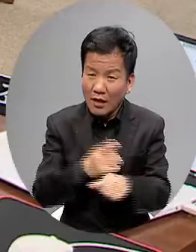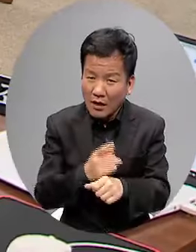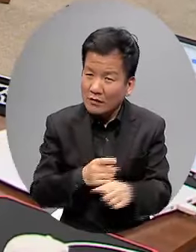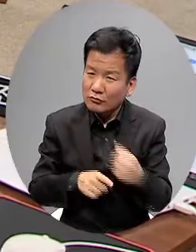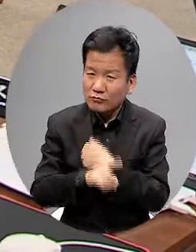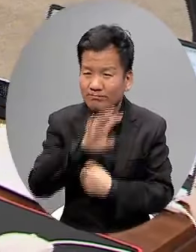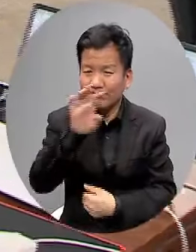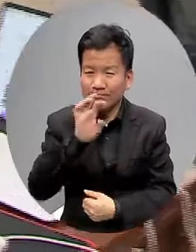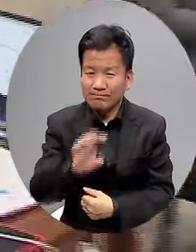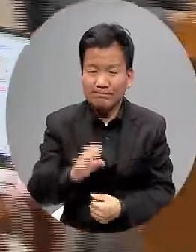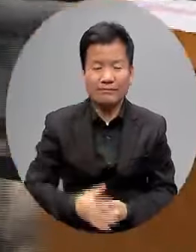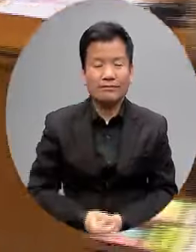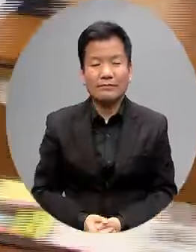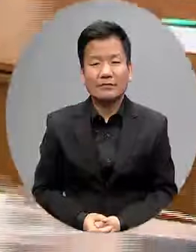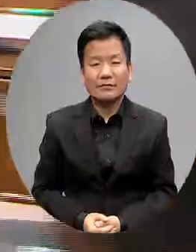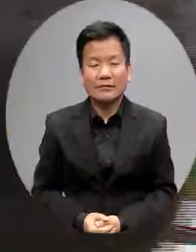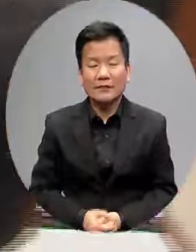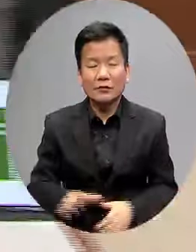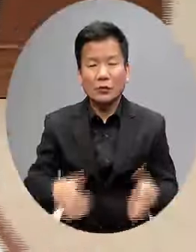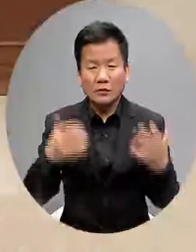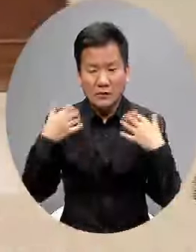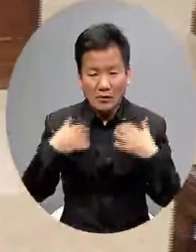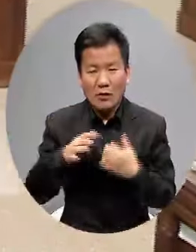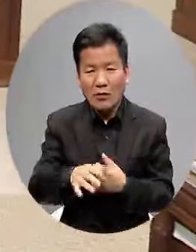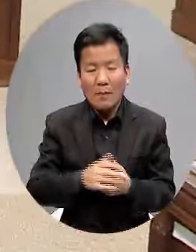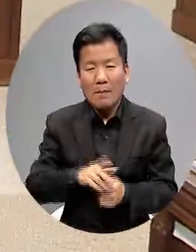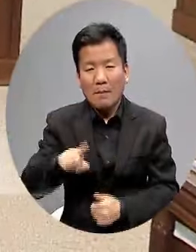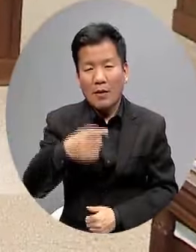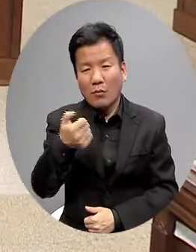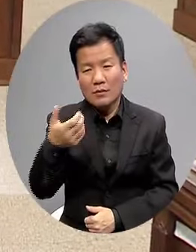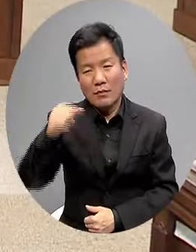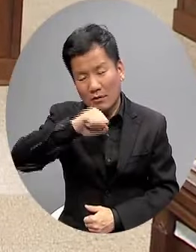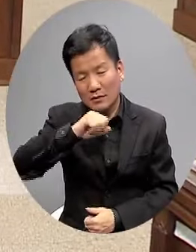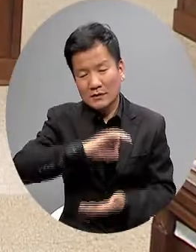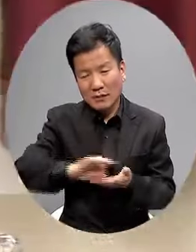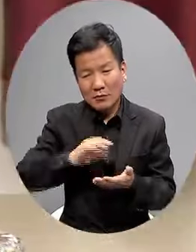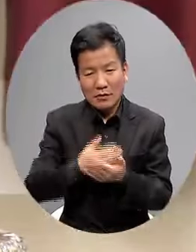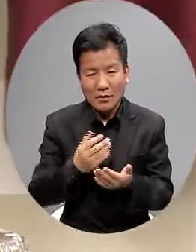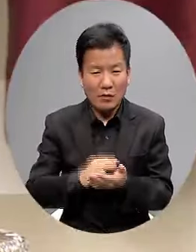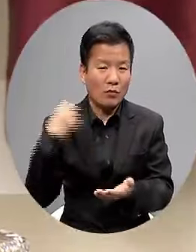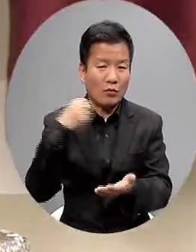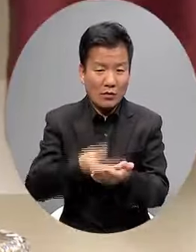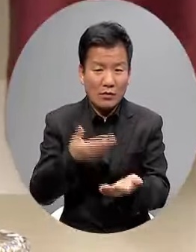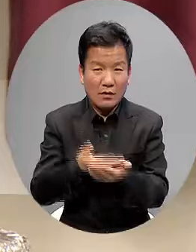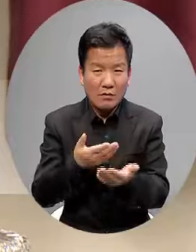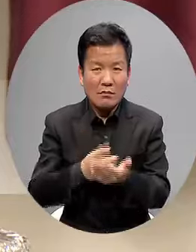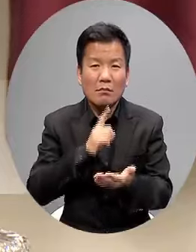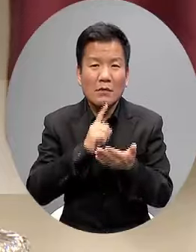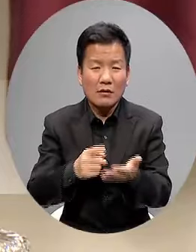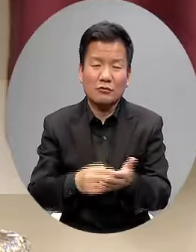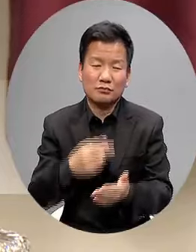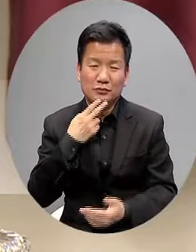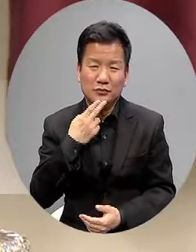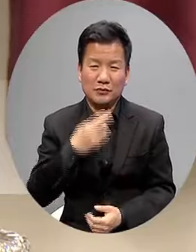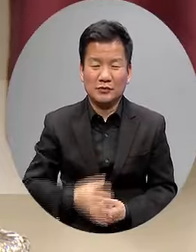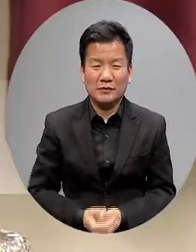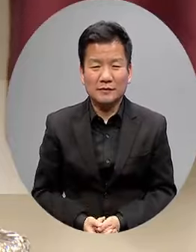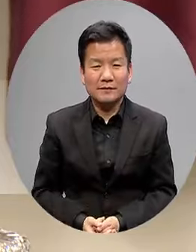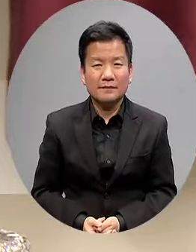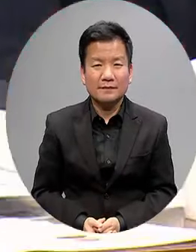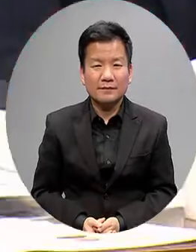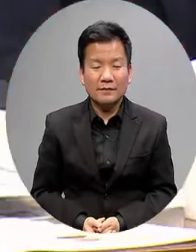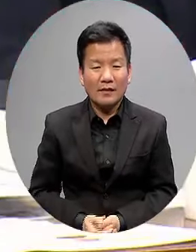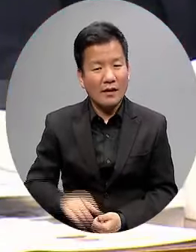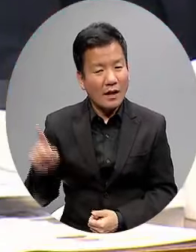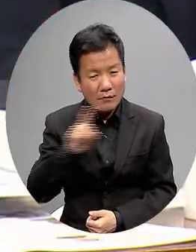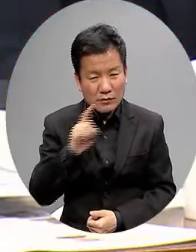되는지 도민들은 도본 150억 원을 써서 돌려달라고 한 적이 없다는 지적도 나왔습니다